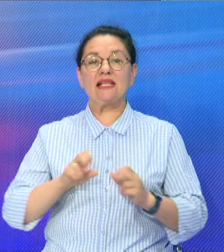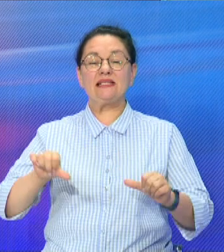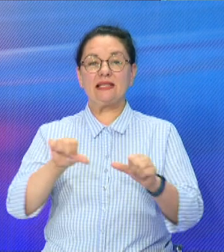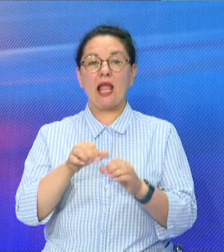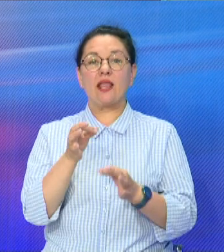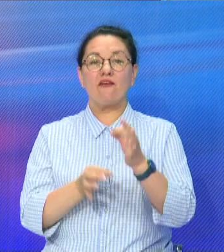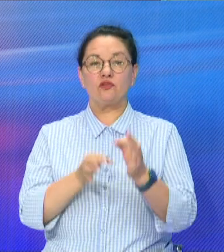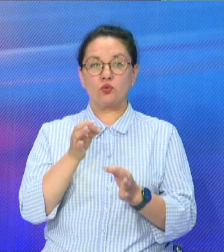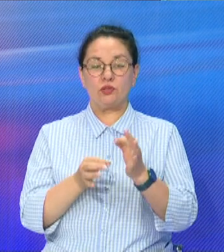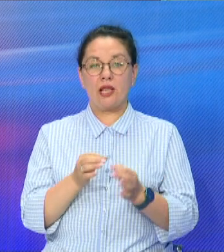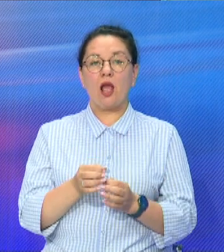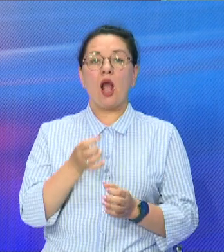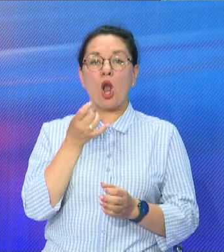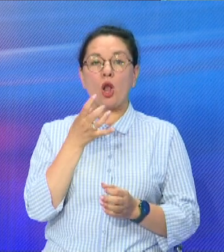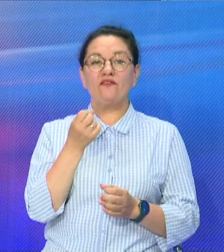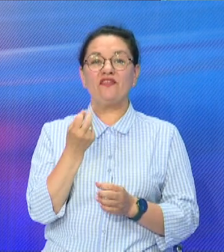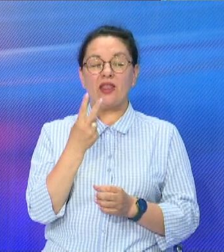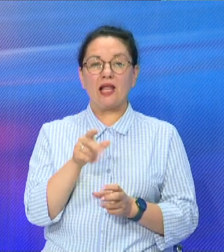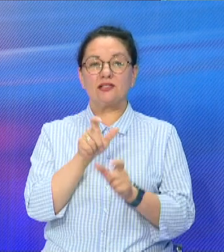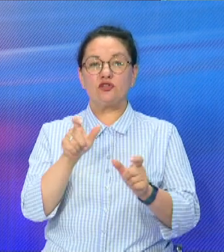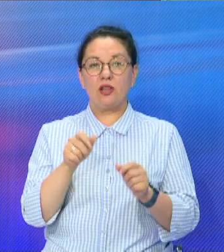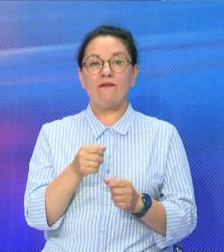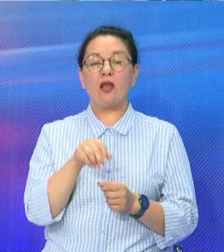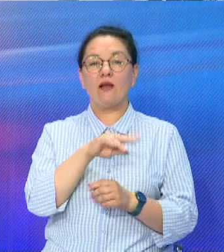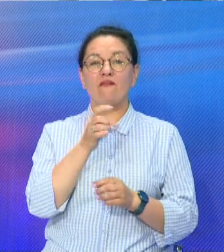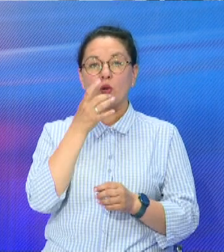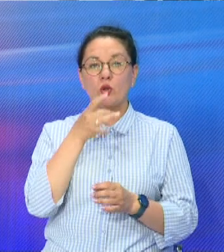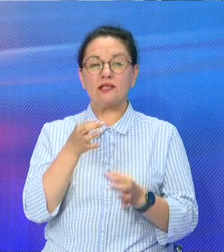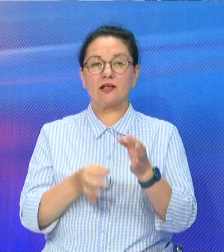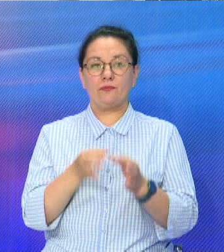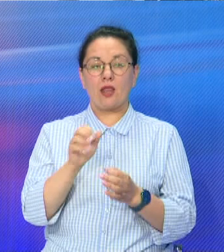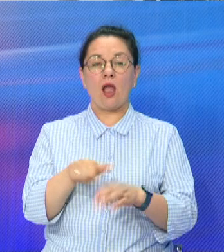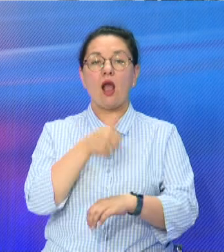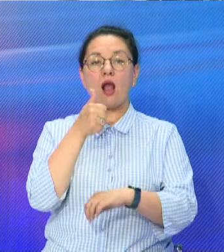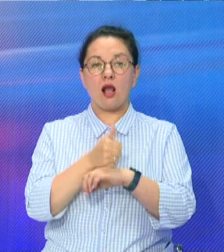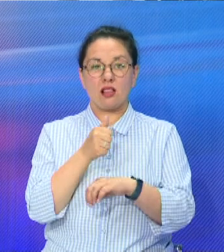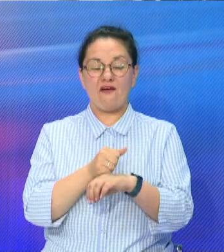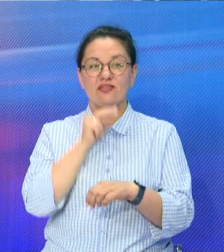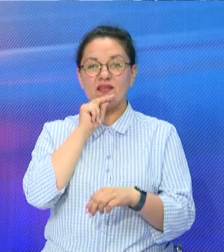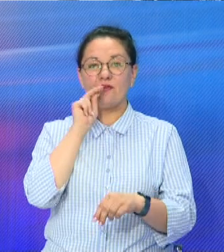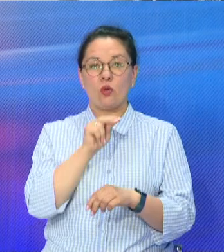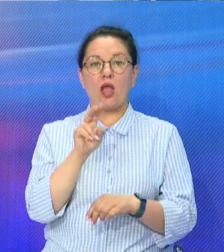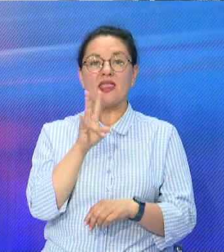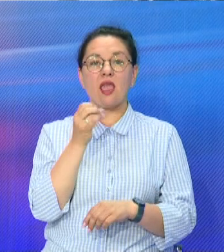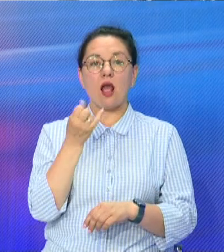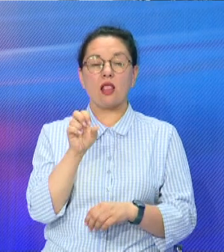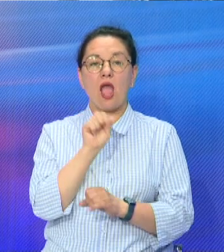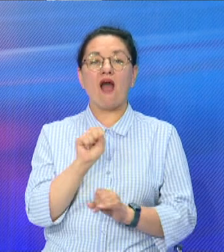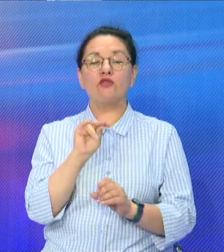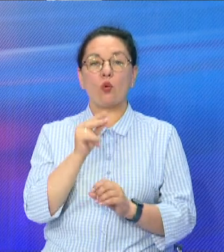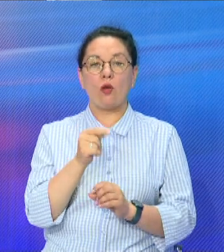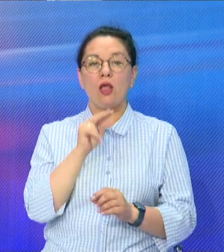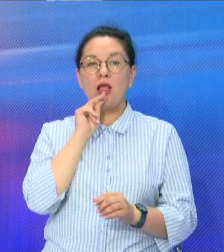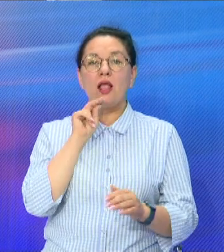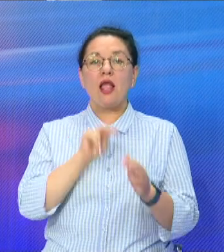один гродно голове подсобных 12 человек голодный фигурант справы николай автухович длинного чивается